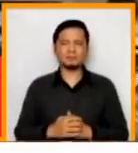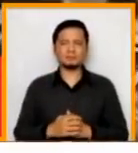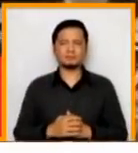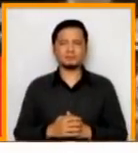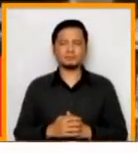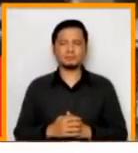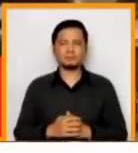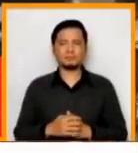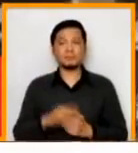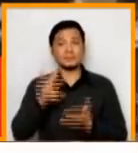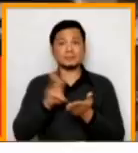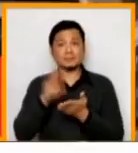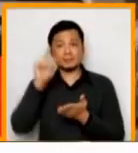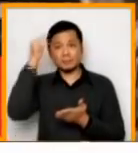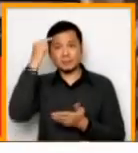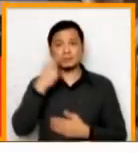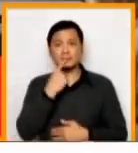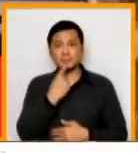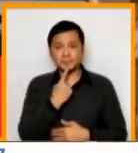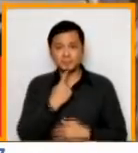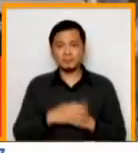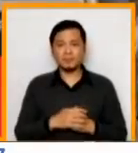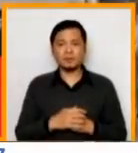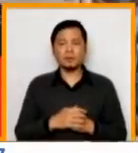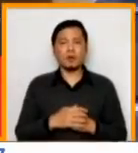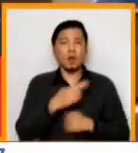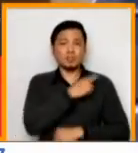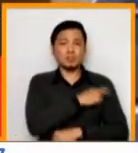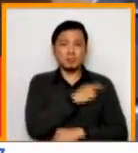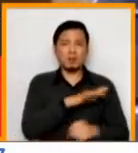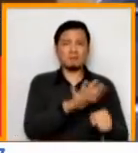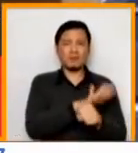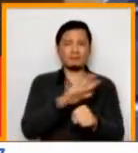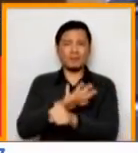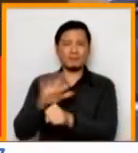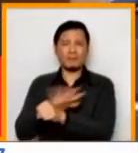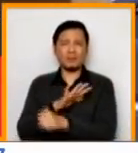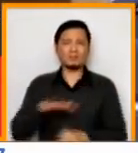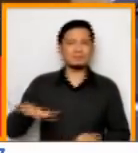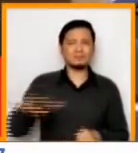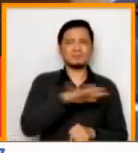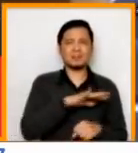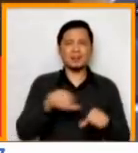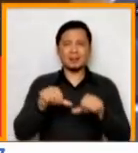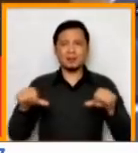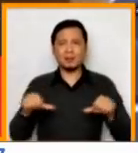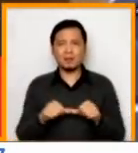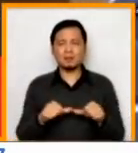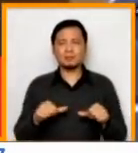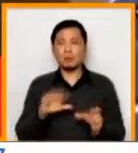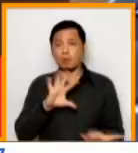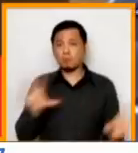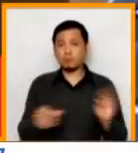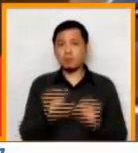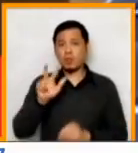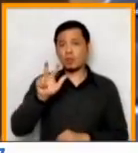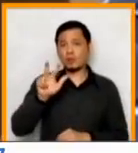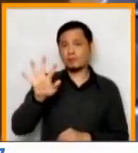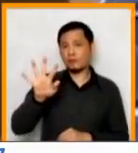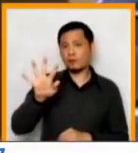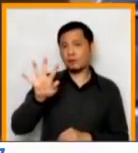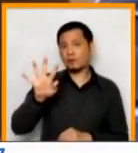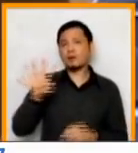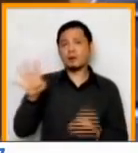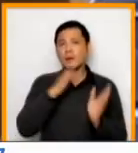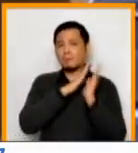Government, halos punuan na rin ang mga ospital sa lungsod. Sa ngayon, 34 COVID-19 allocated beds na lang